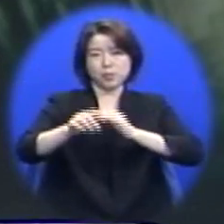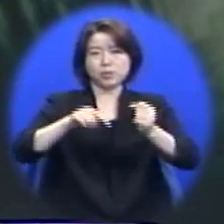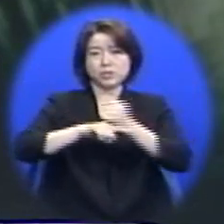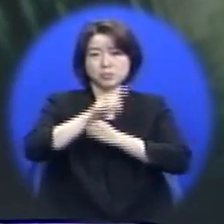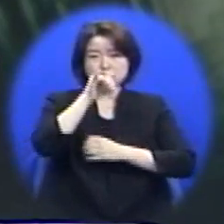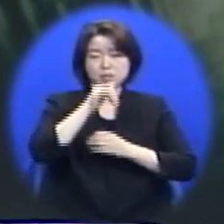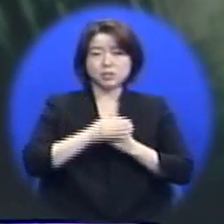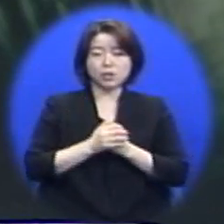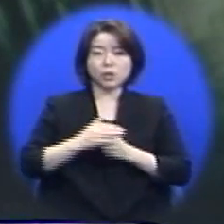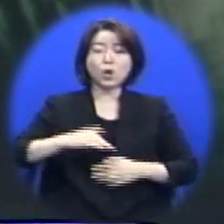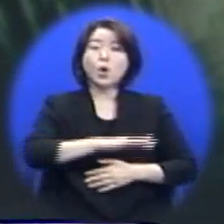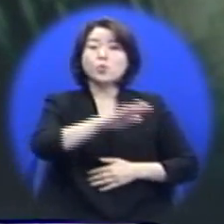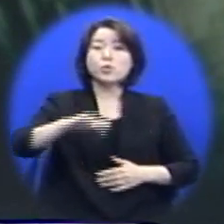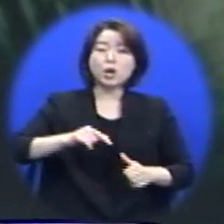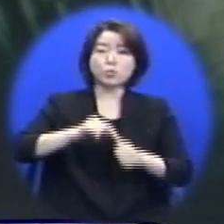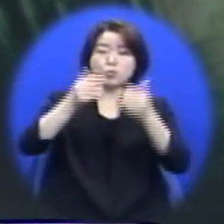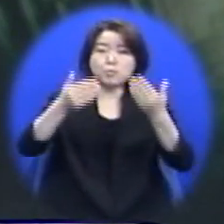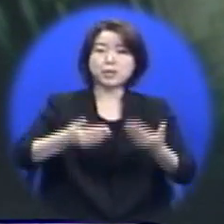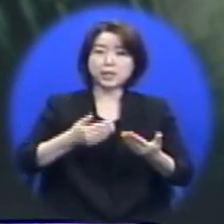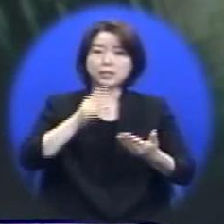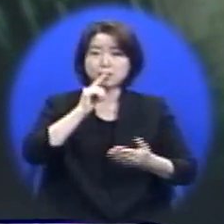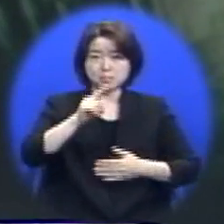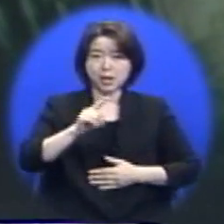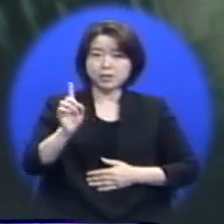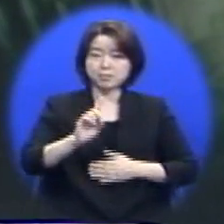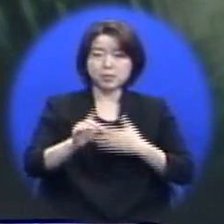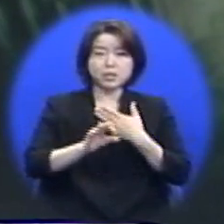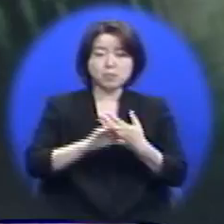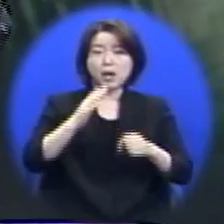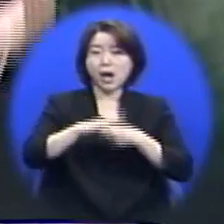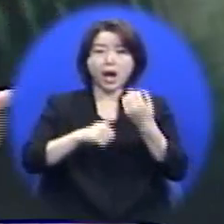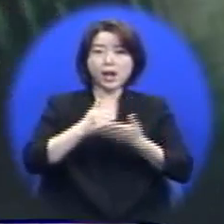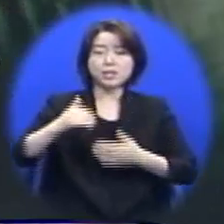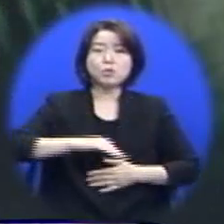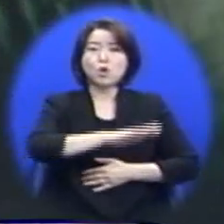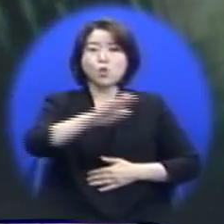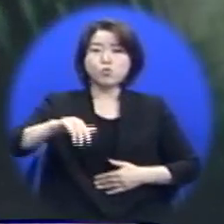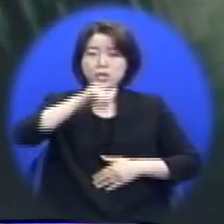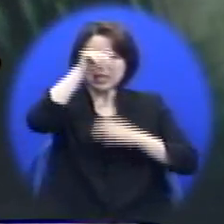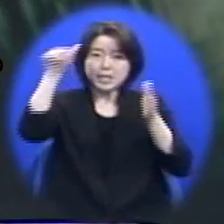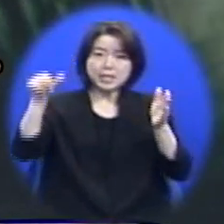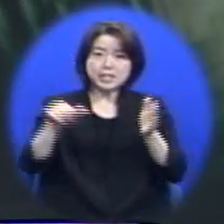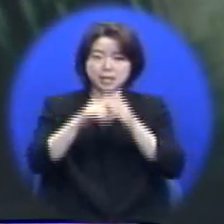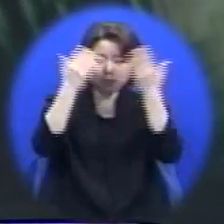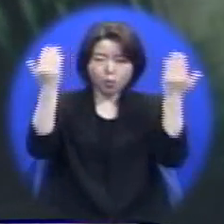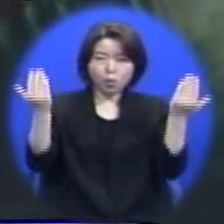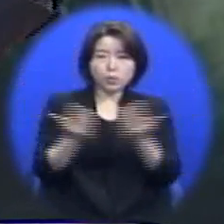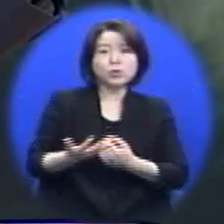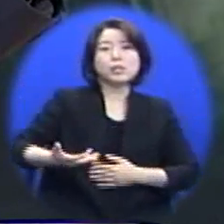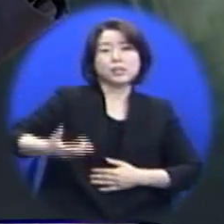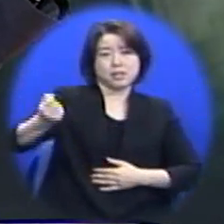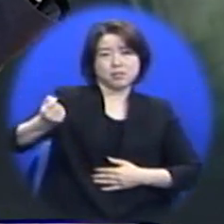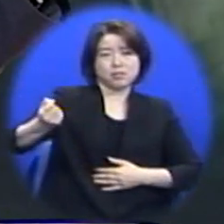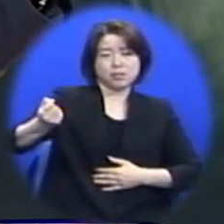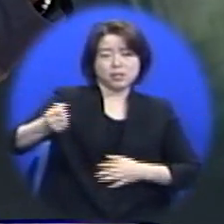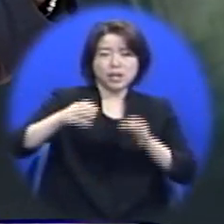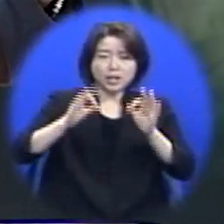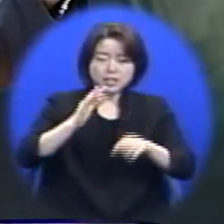우리가 구원받았다는 말은 하나님이 우리 인생 전체를 다 소유하셨어요. 이제는 하나님의